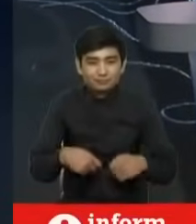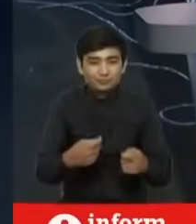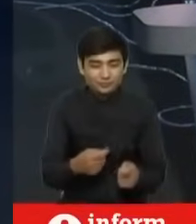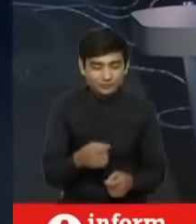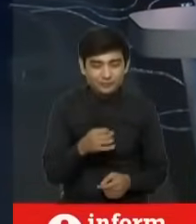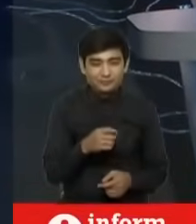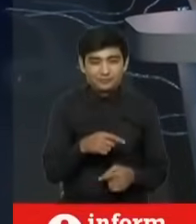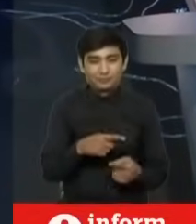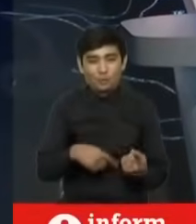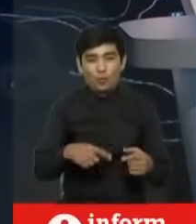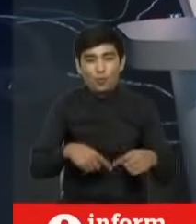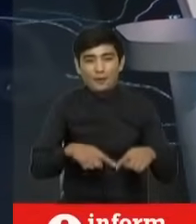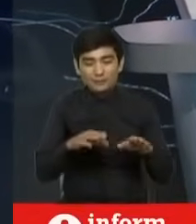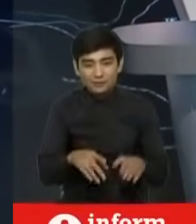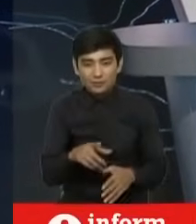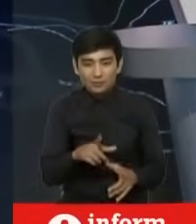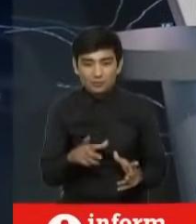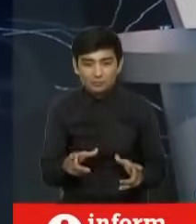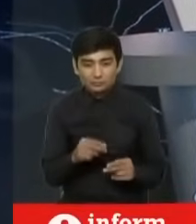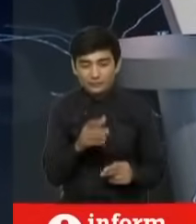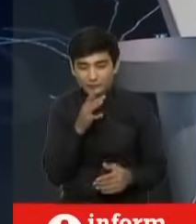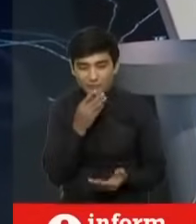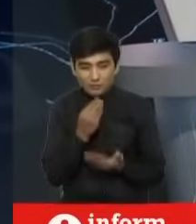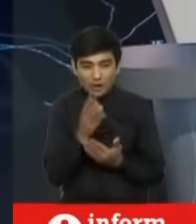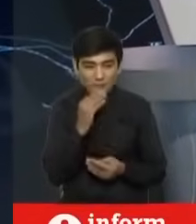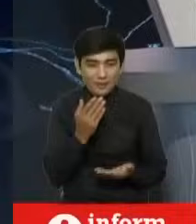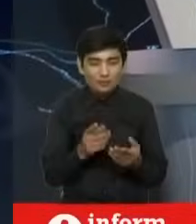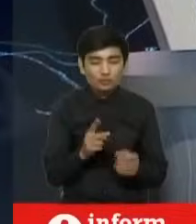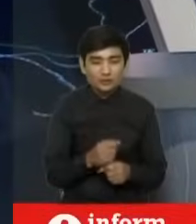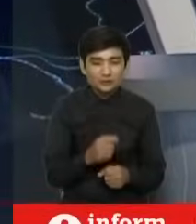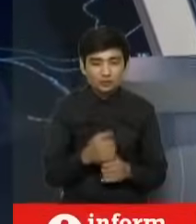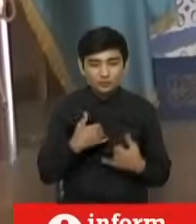ли подрядчики и что делать с педагогом и учащимся, выясняла Людмила Батюшкина.